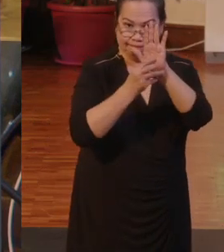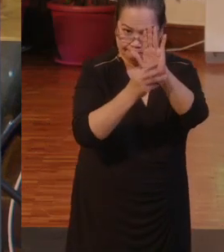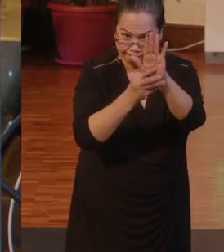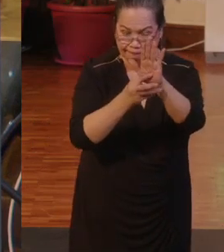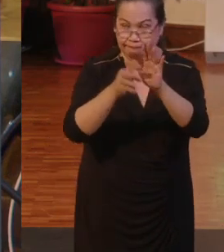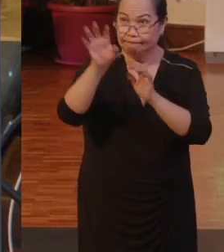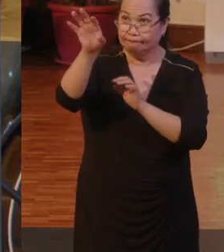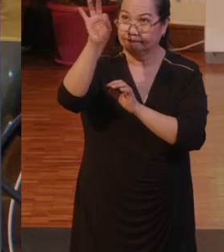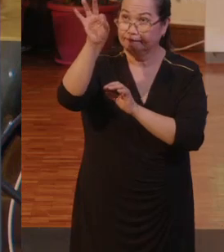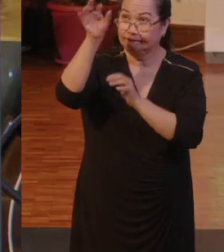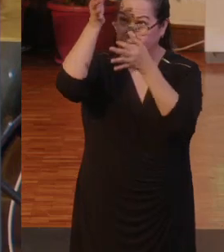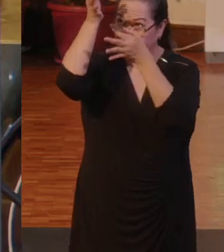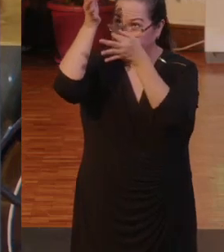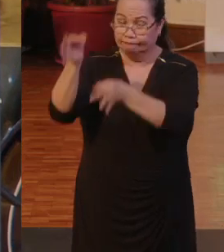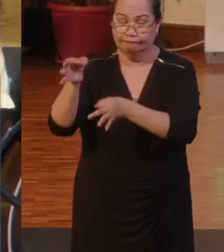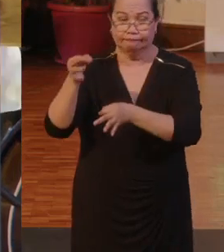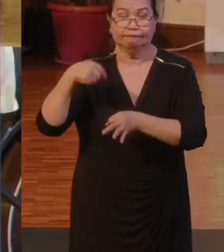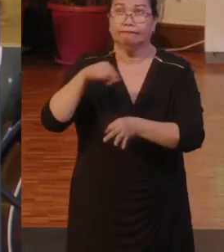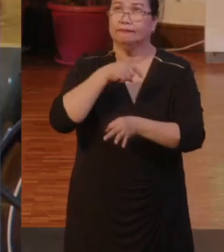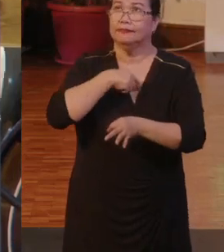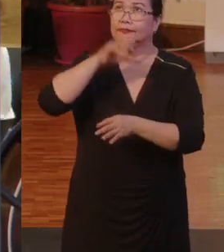dadalaw.